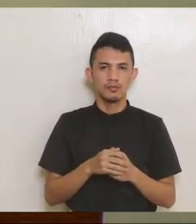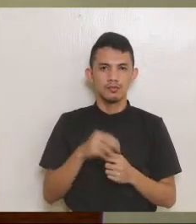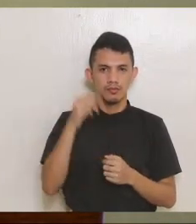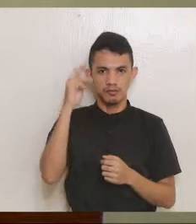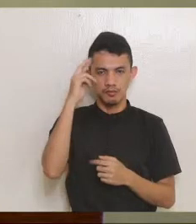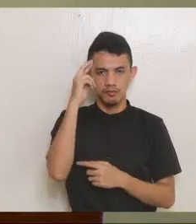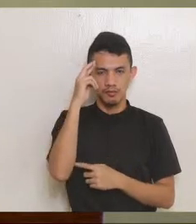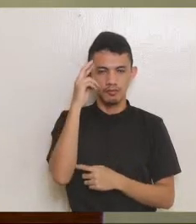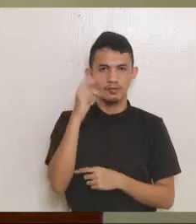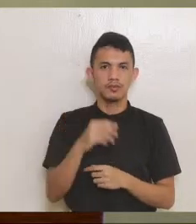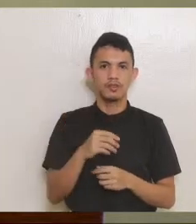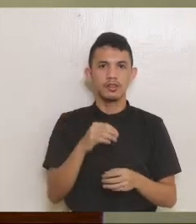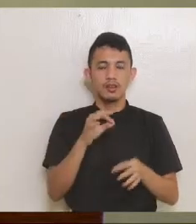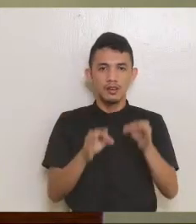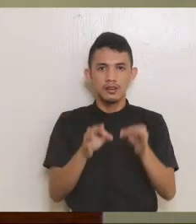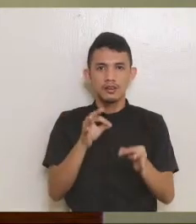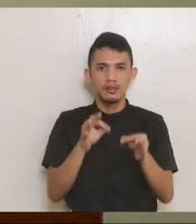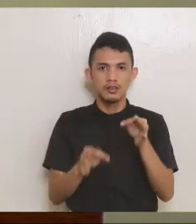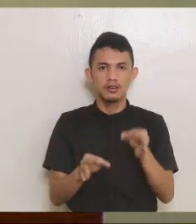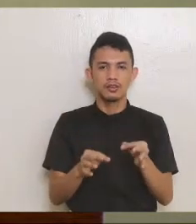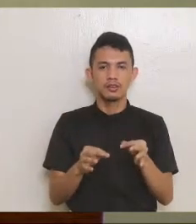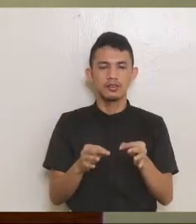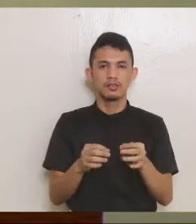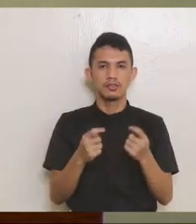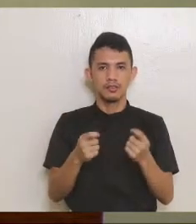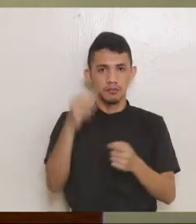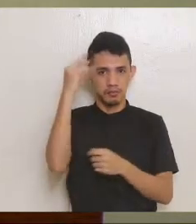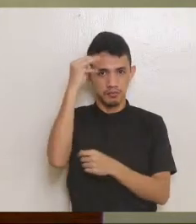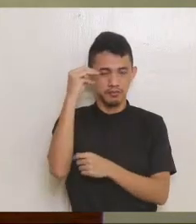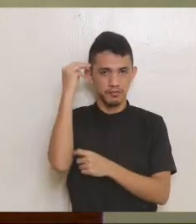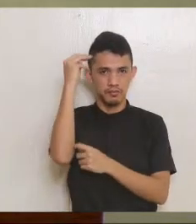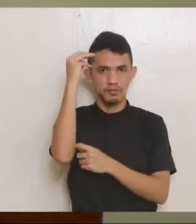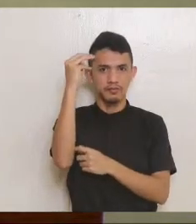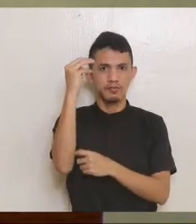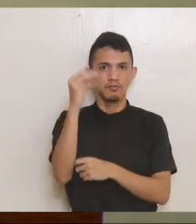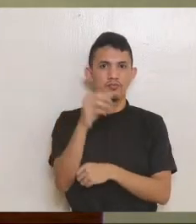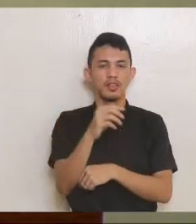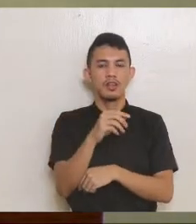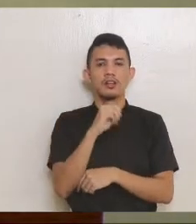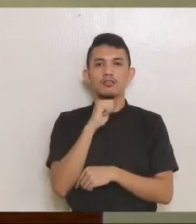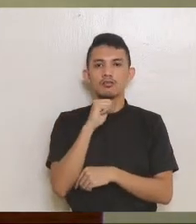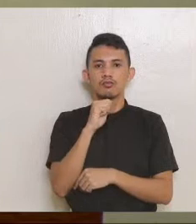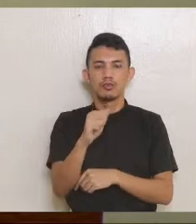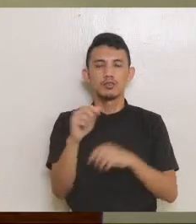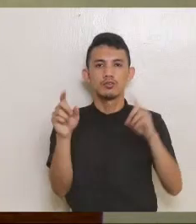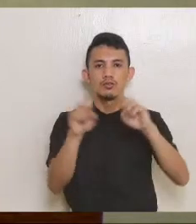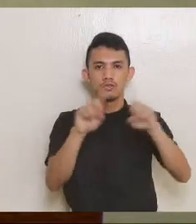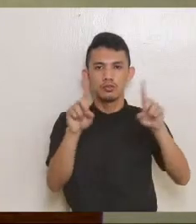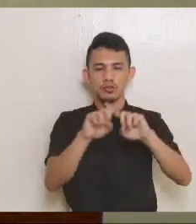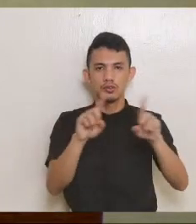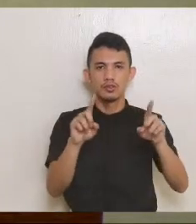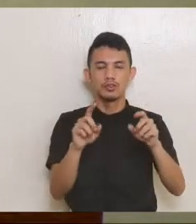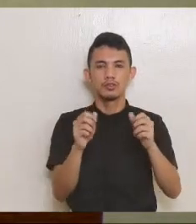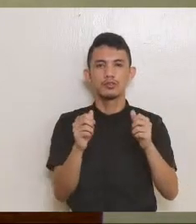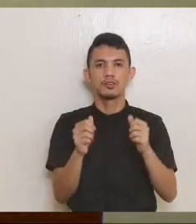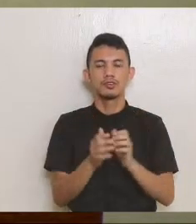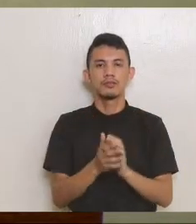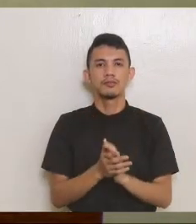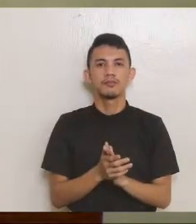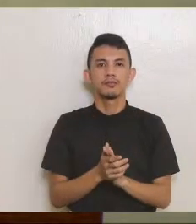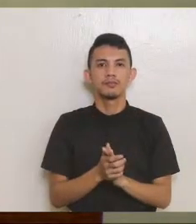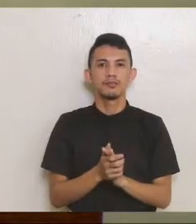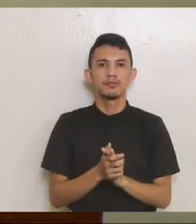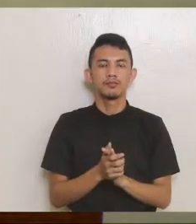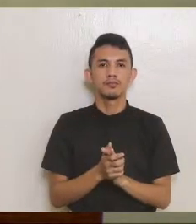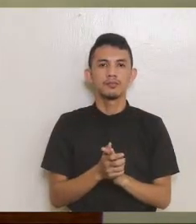tayo kalahian sa mga irihis. Di ko makalimot sa akong lola nga pag musimba gani na siya o Domingo